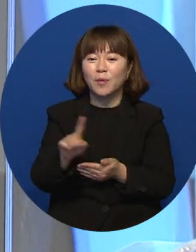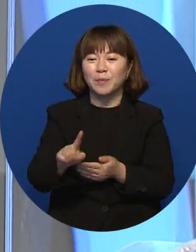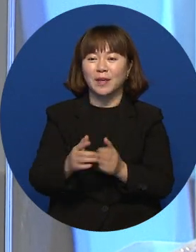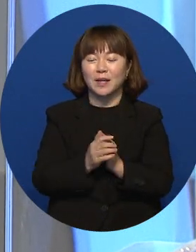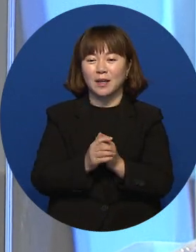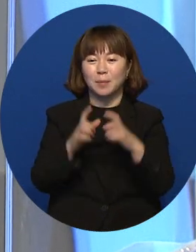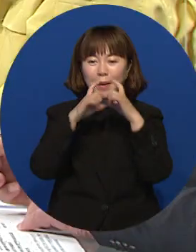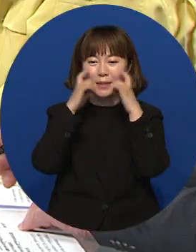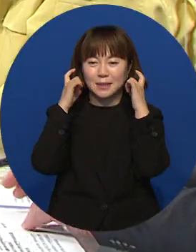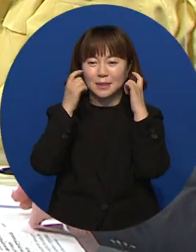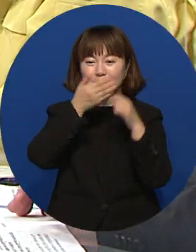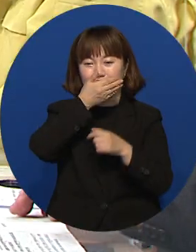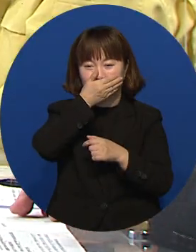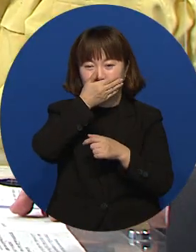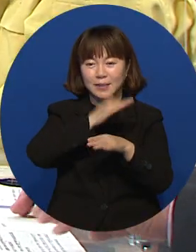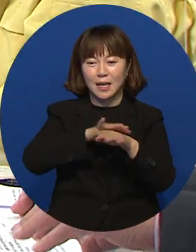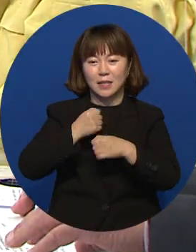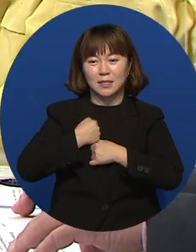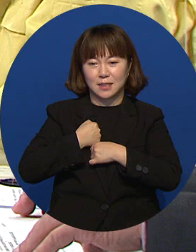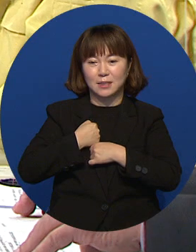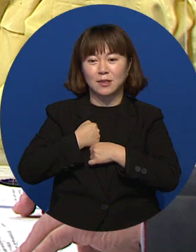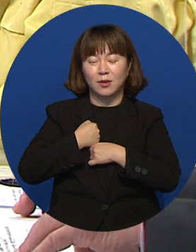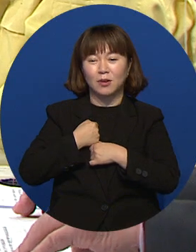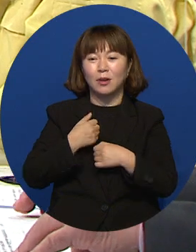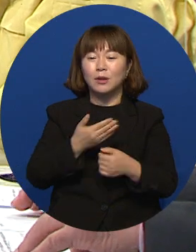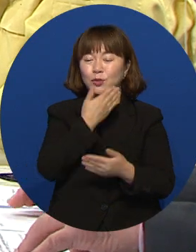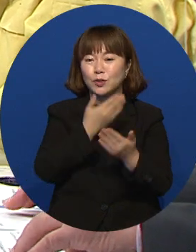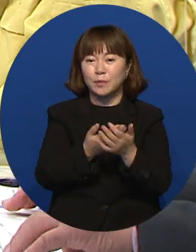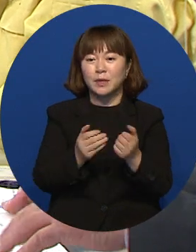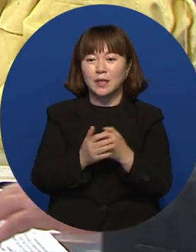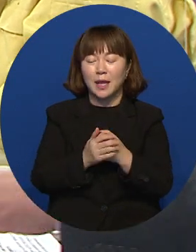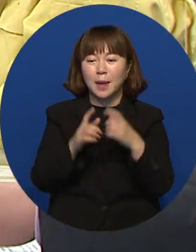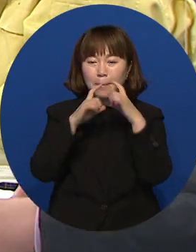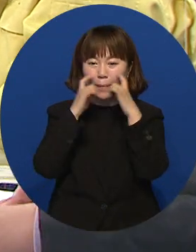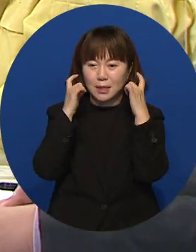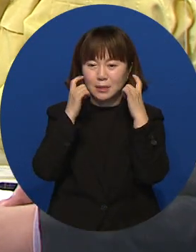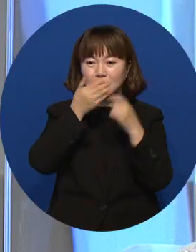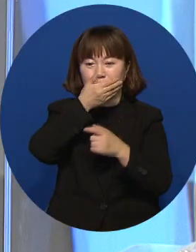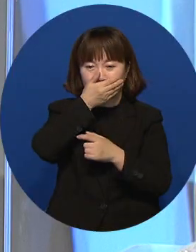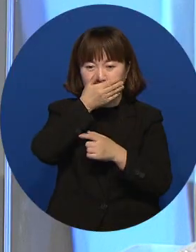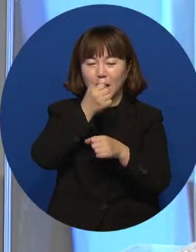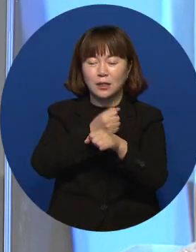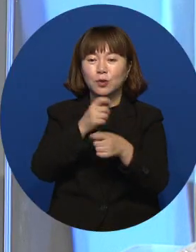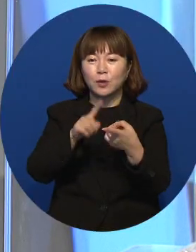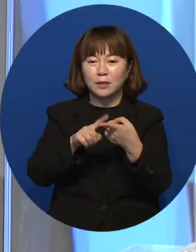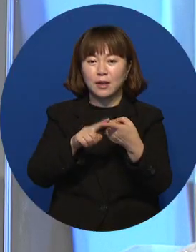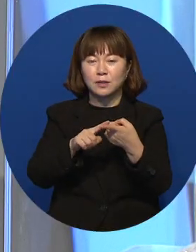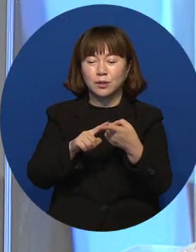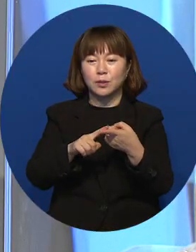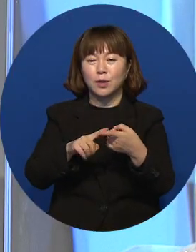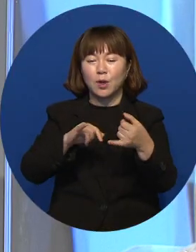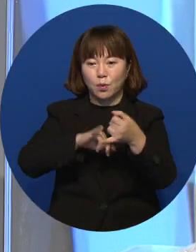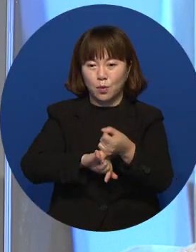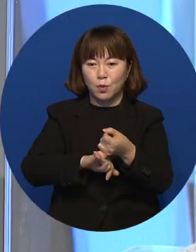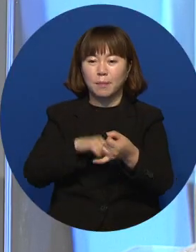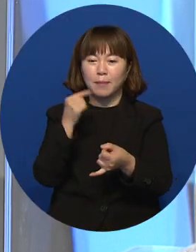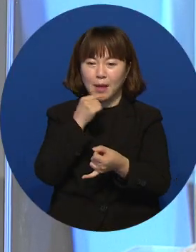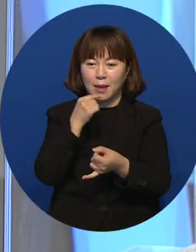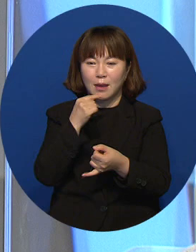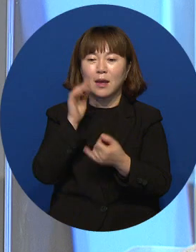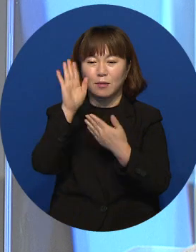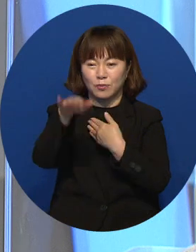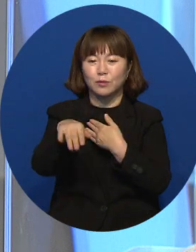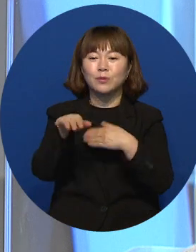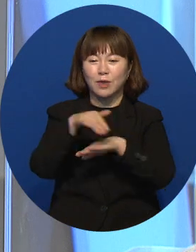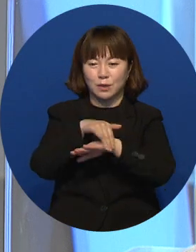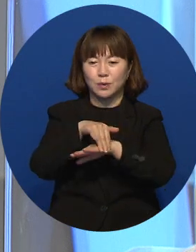말씀하시니까 교단에서 중요하구요 그 맛이 쓰게 의문 계속 이 방역 체계가 계속되는 한 계속 갈 것으로